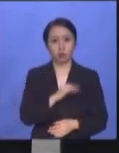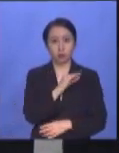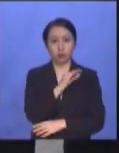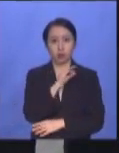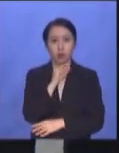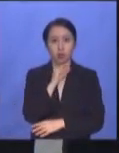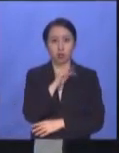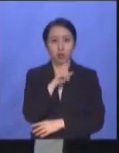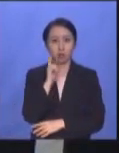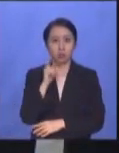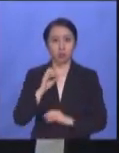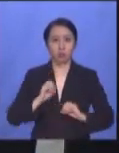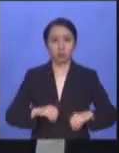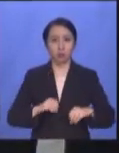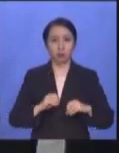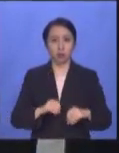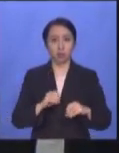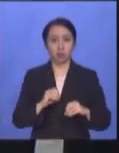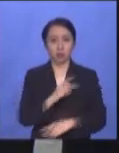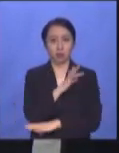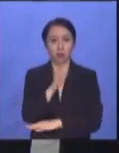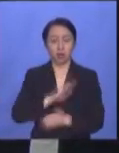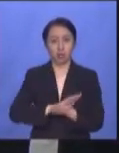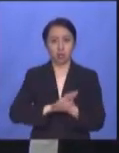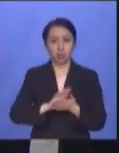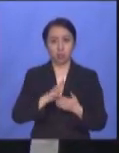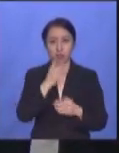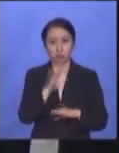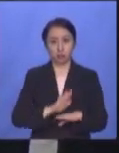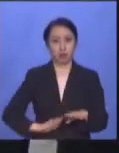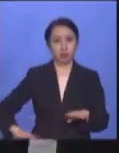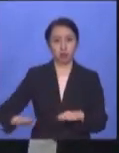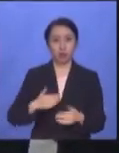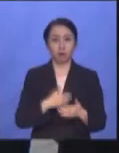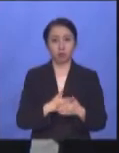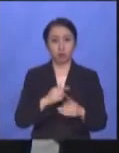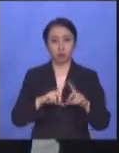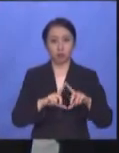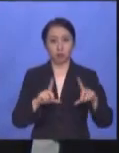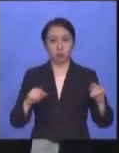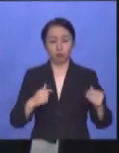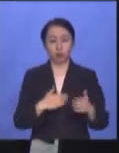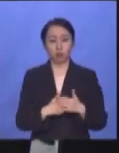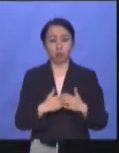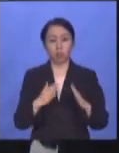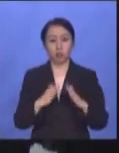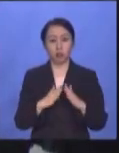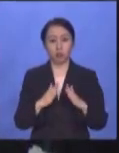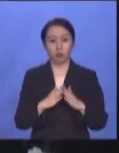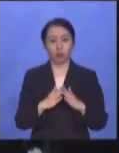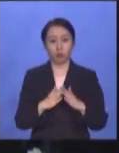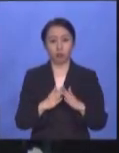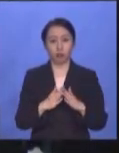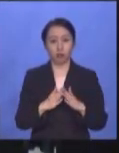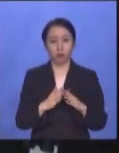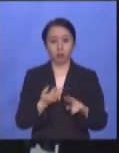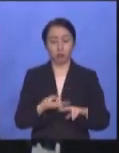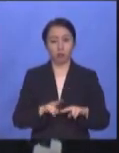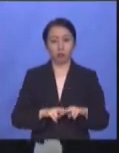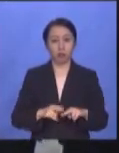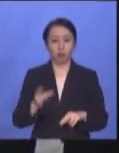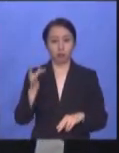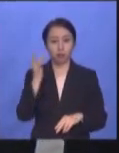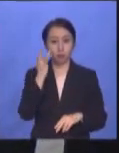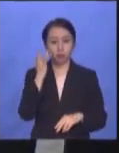озеленение, посадка деревьев, очистка своих территорий. Возле школ, возле домов, возле приусадебных участков. Поэтому мы